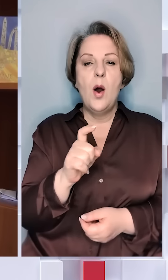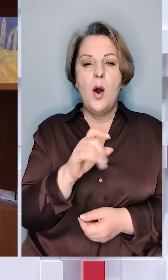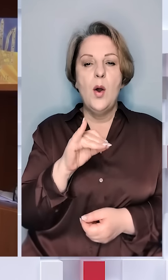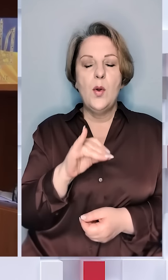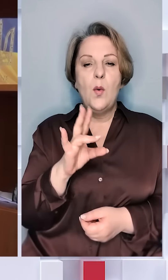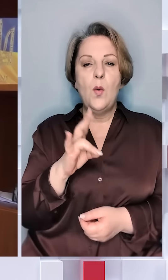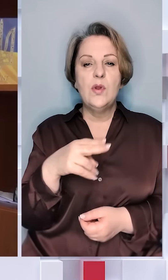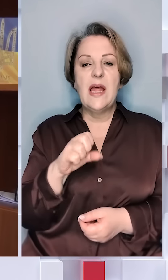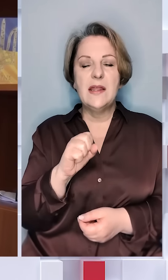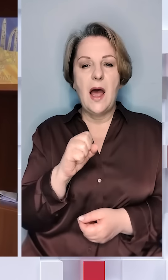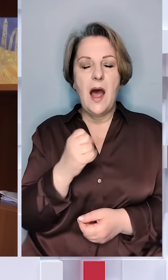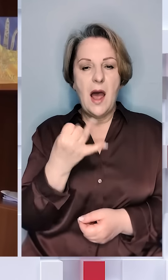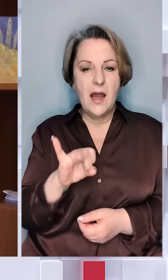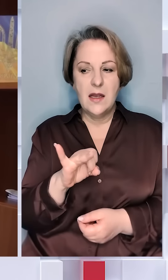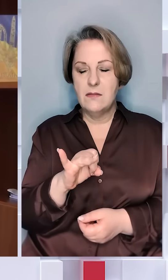року?